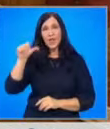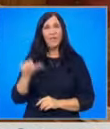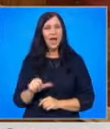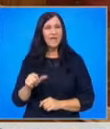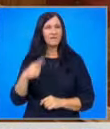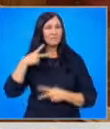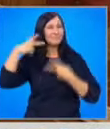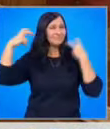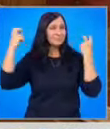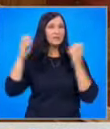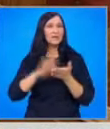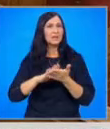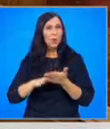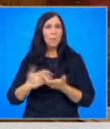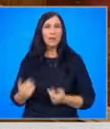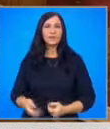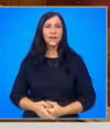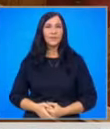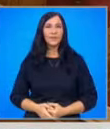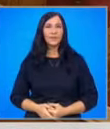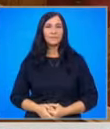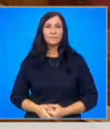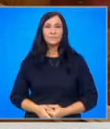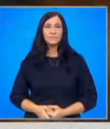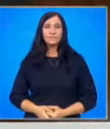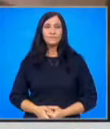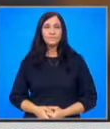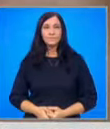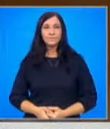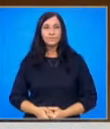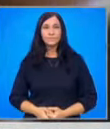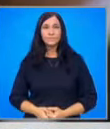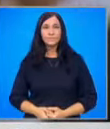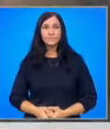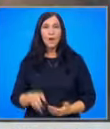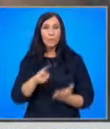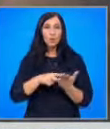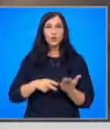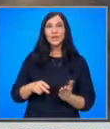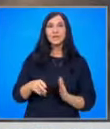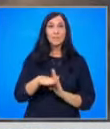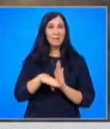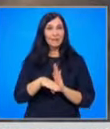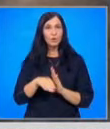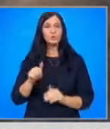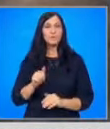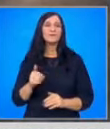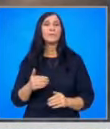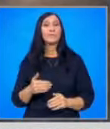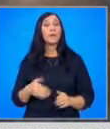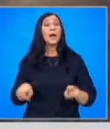да го спазвате. Не ме гледайте така. Трябва да си спазвате правилник. Прочетете си правилника, спазвайте. Като точка 2 да бъде включена